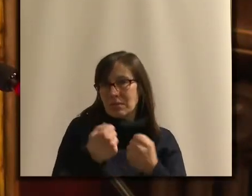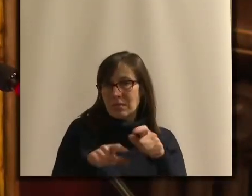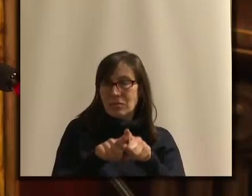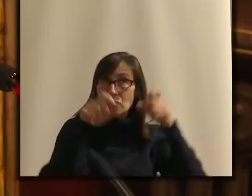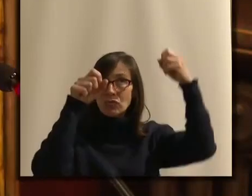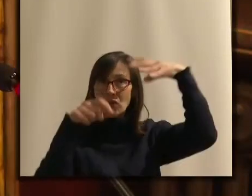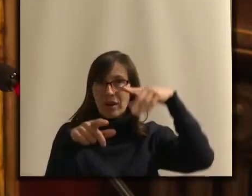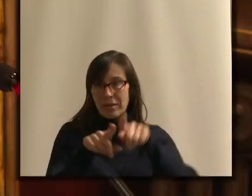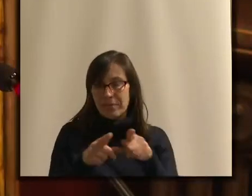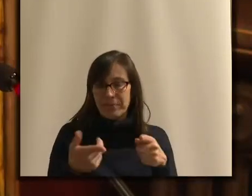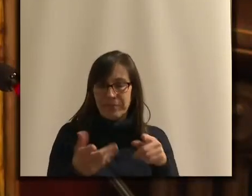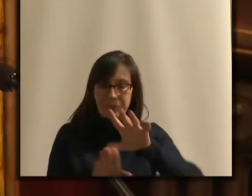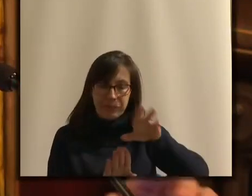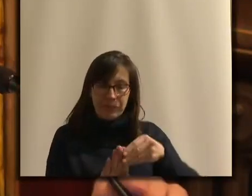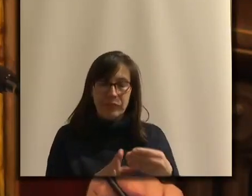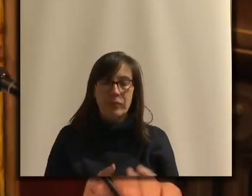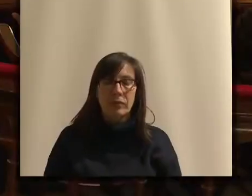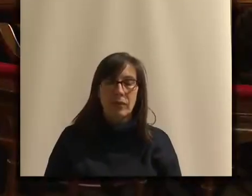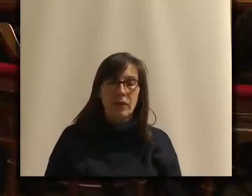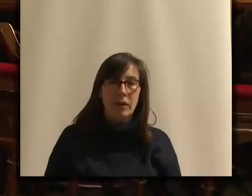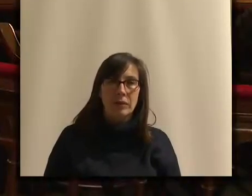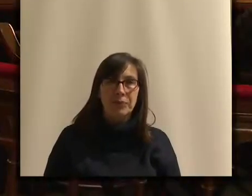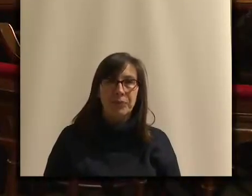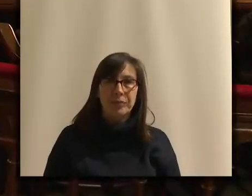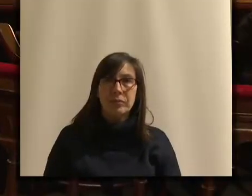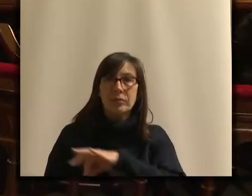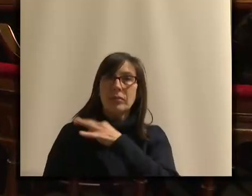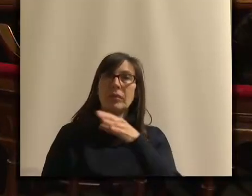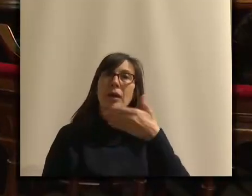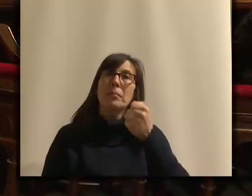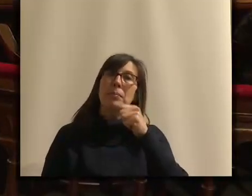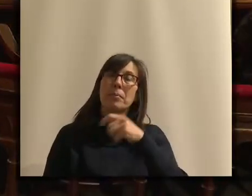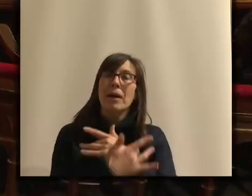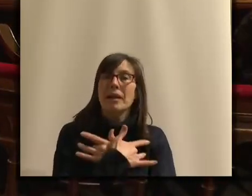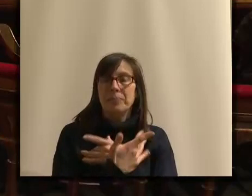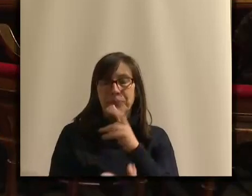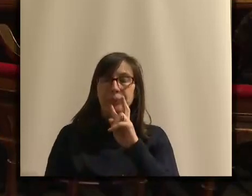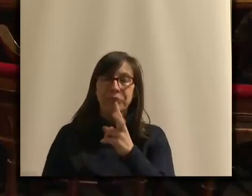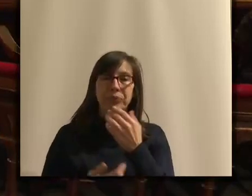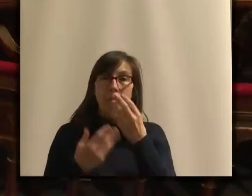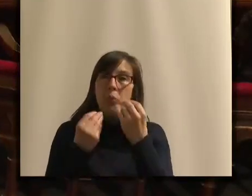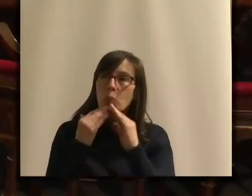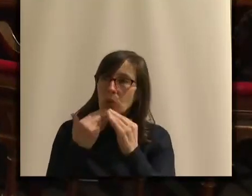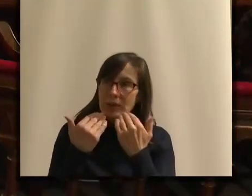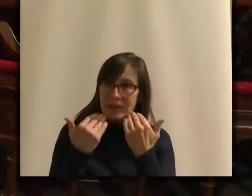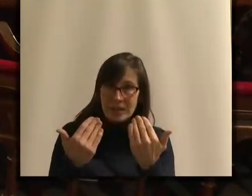que he mencionat a l'inici també. Moltes gràcies, senyora Balasc. Moltes gràcies, alcaldessa,